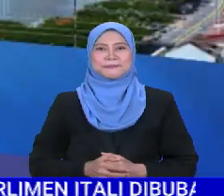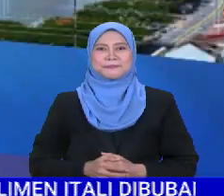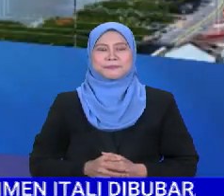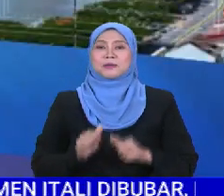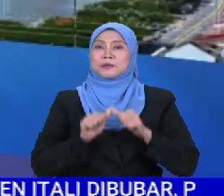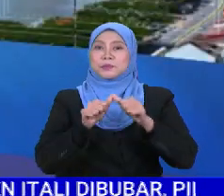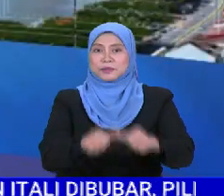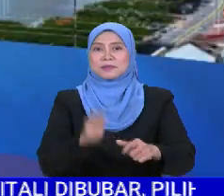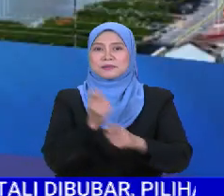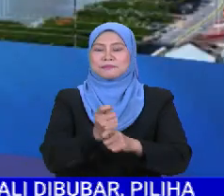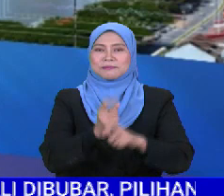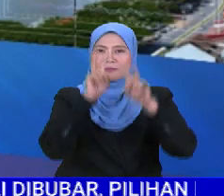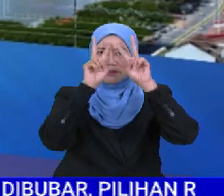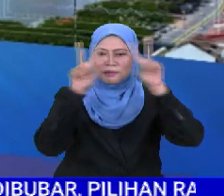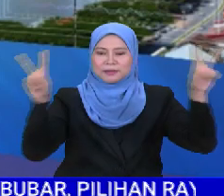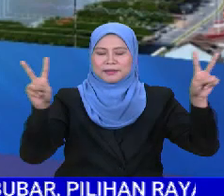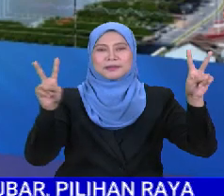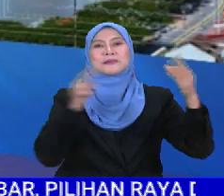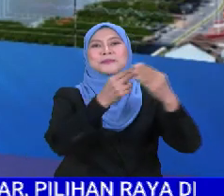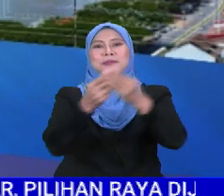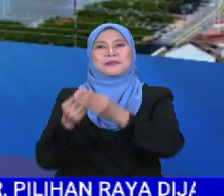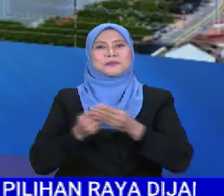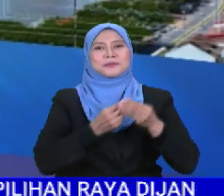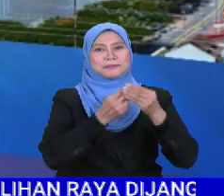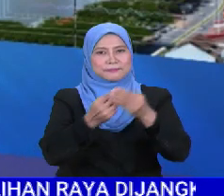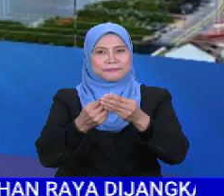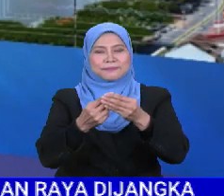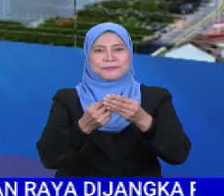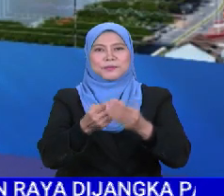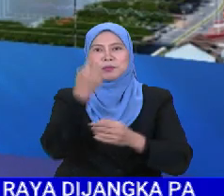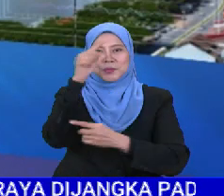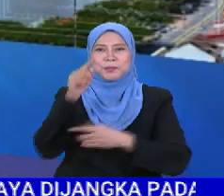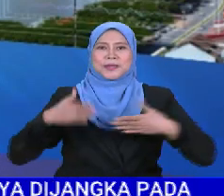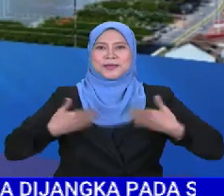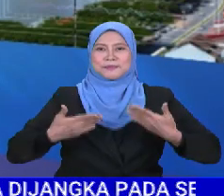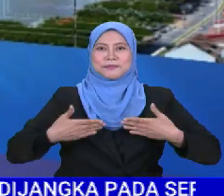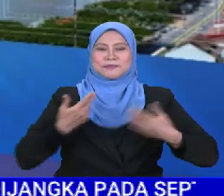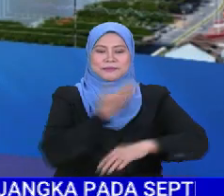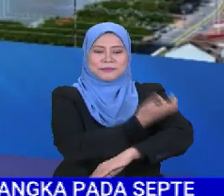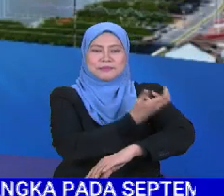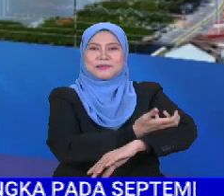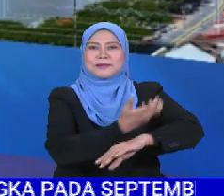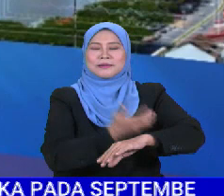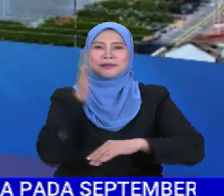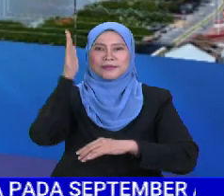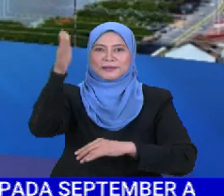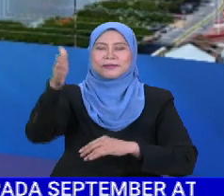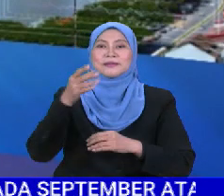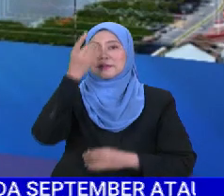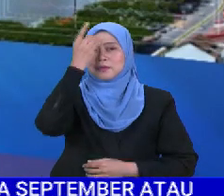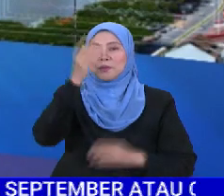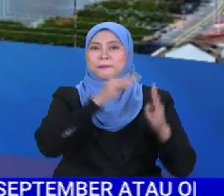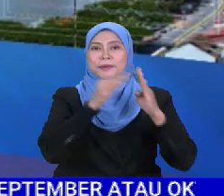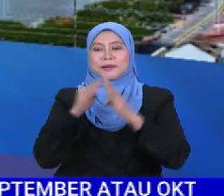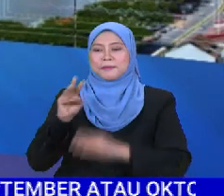Terus kekalkan keamanan dan perpaduan yang dinikmati selama ini untuk kesejahteraan generasi akan datang. Dato' Bandar Miri